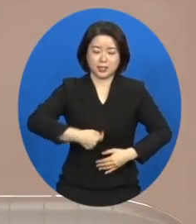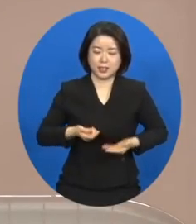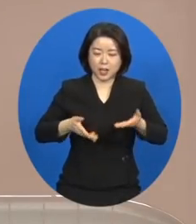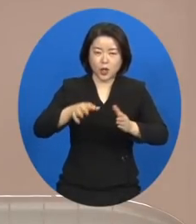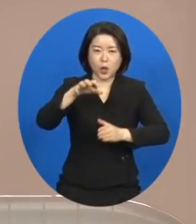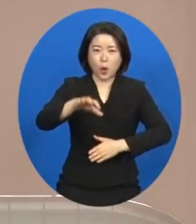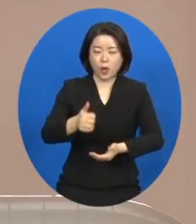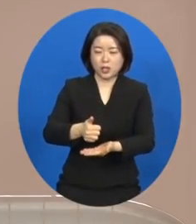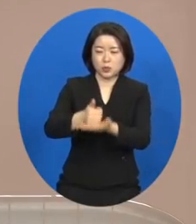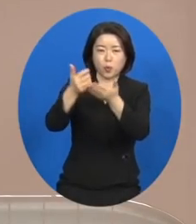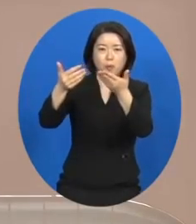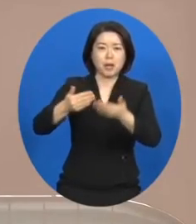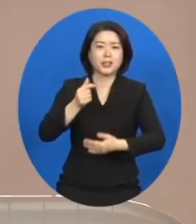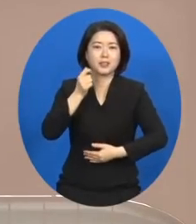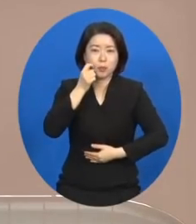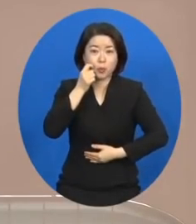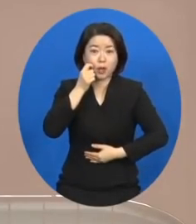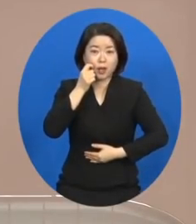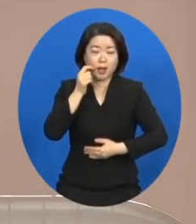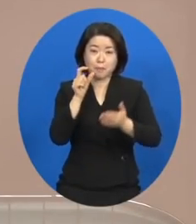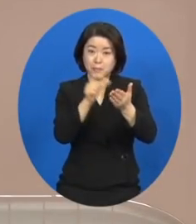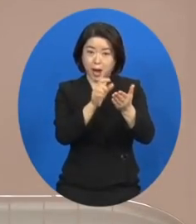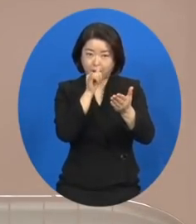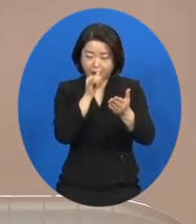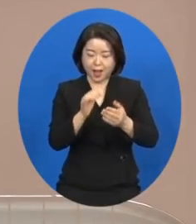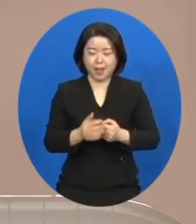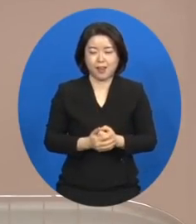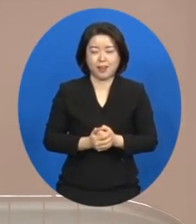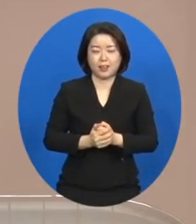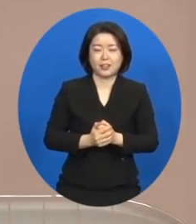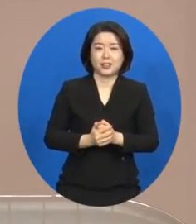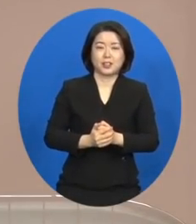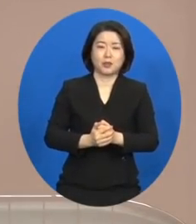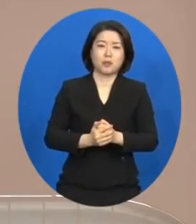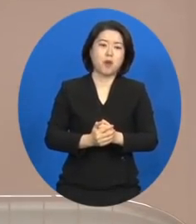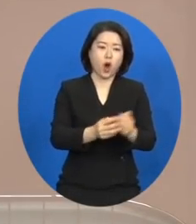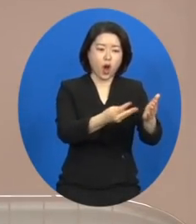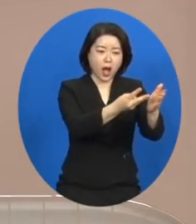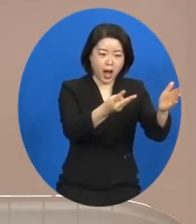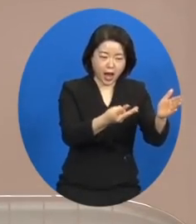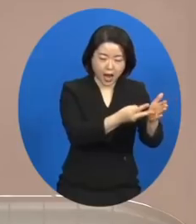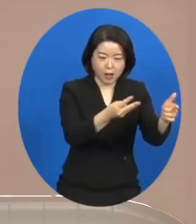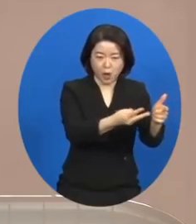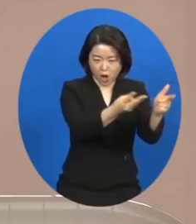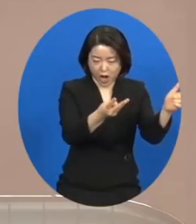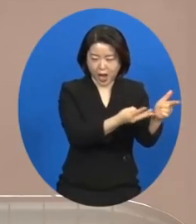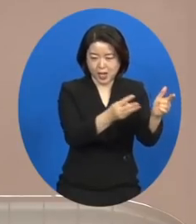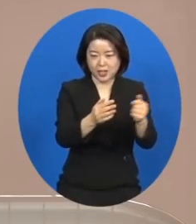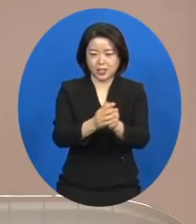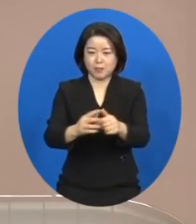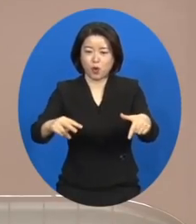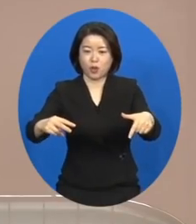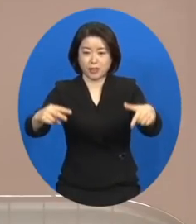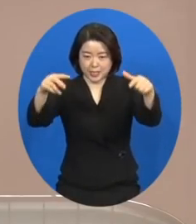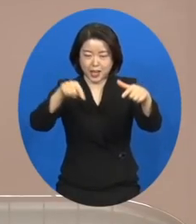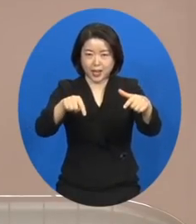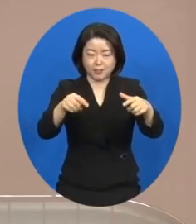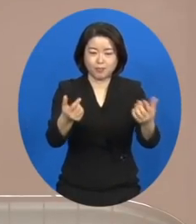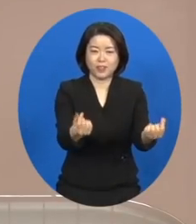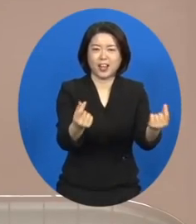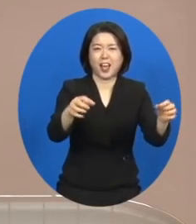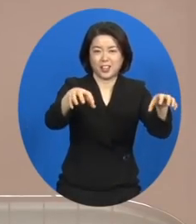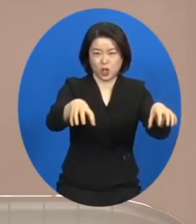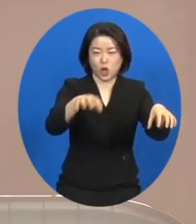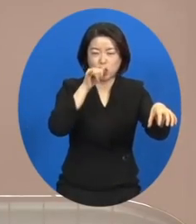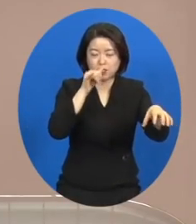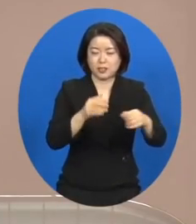받지 못한다. 이 나사렛과 갈릴리 지역은 같은 지역에 있다고 볼 수가 있습니다. 이 나사렛에서 예수님이